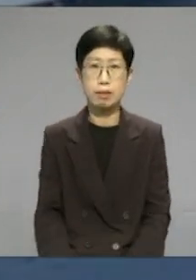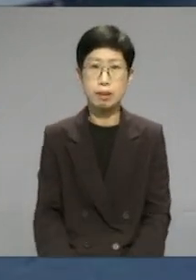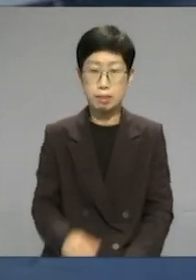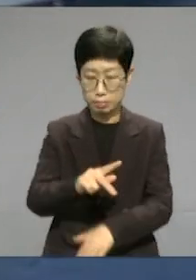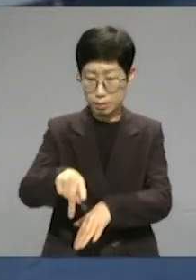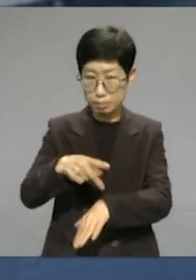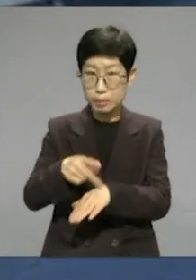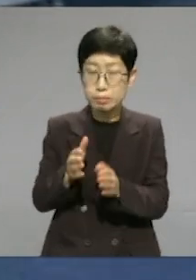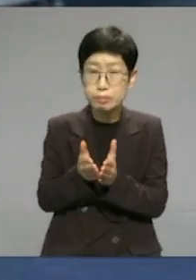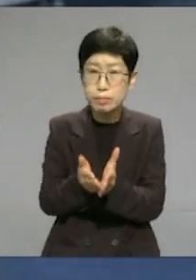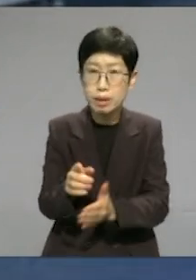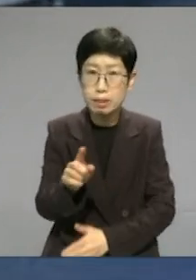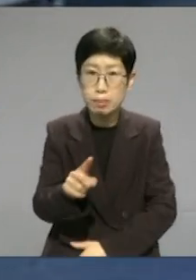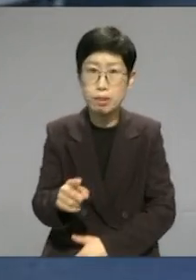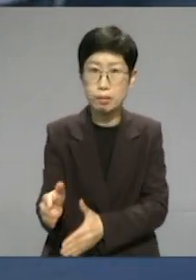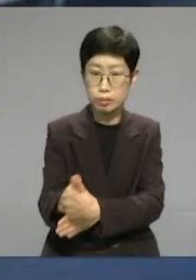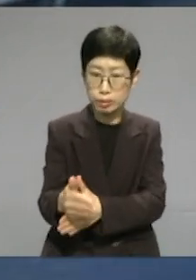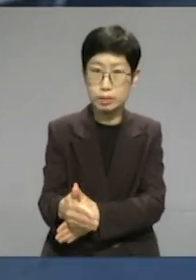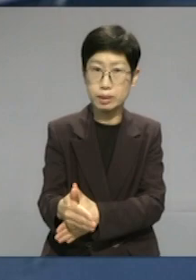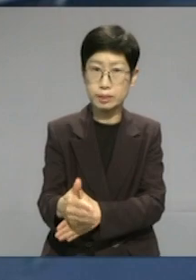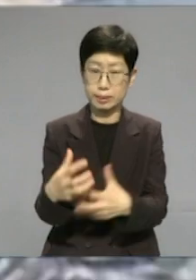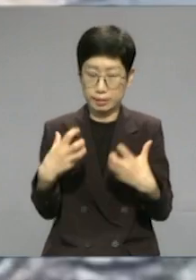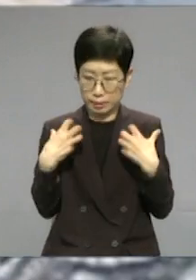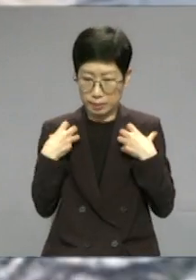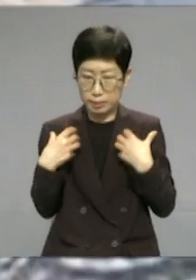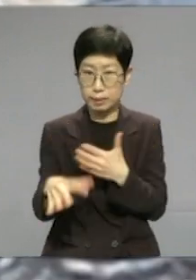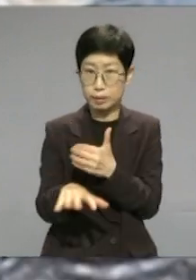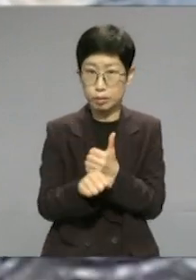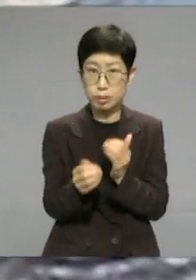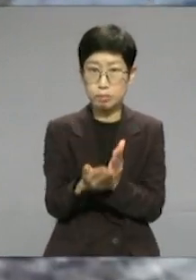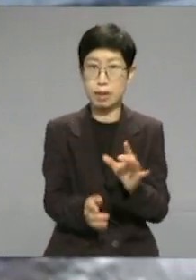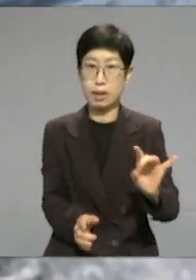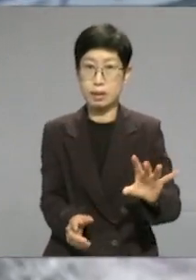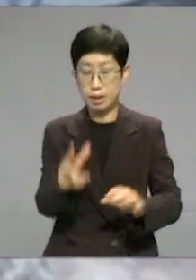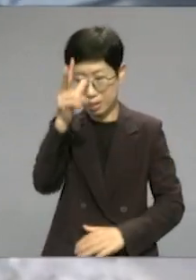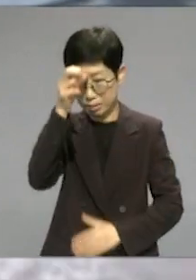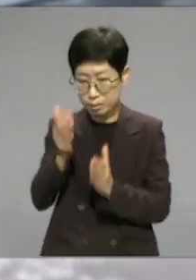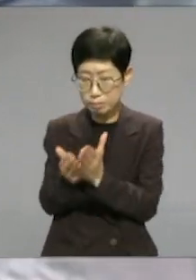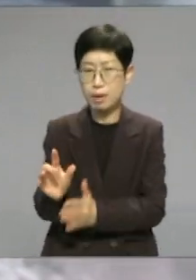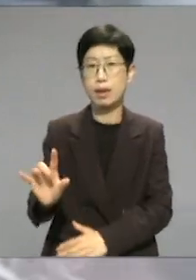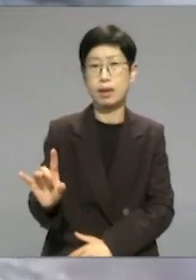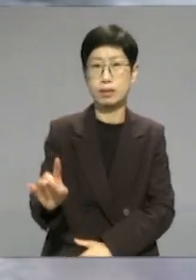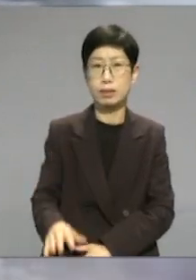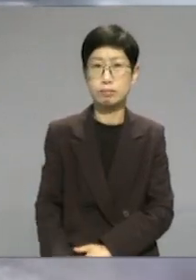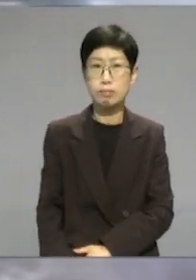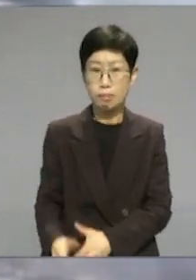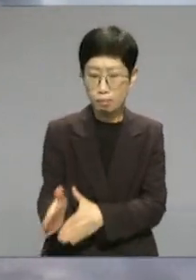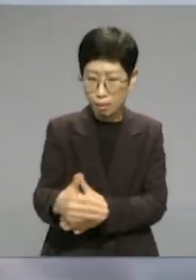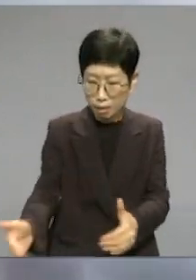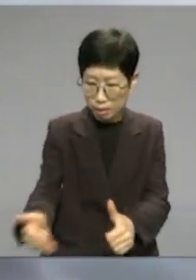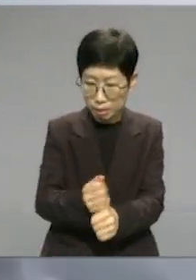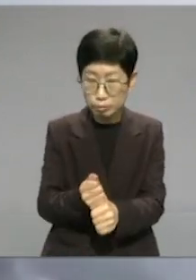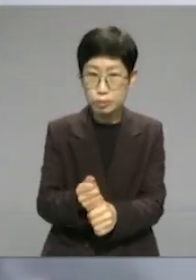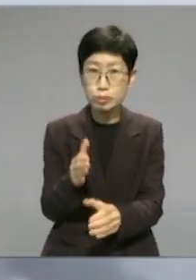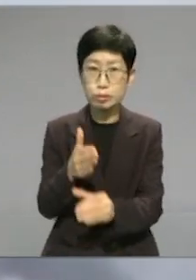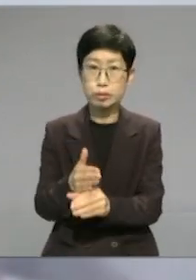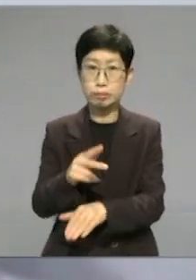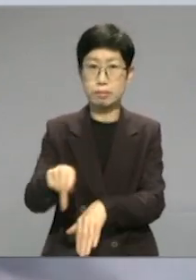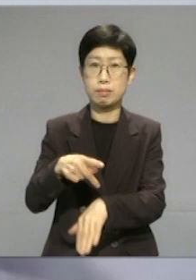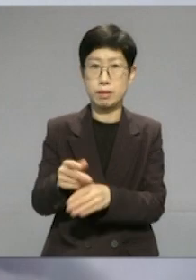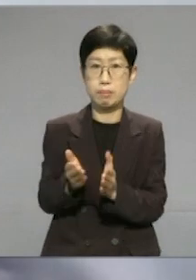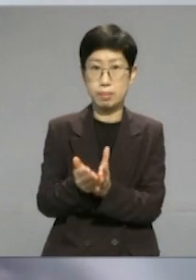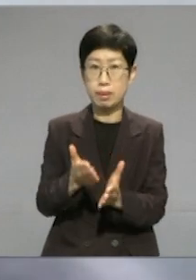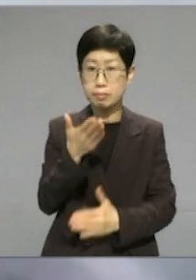필리핀 선박은 수산청 소속 한 척과 해경선 한 척입니다 이들은 조업 중인 필리핀 어선의 식량